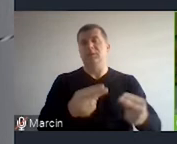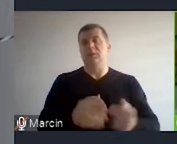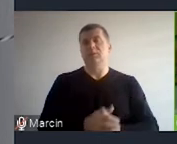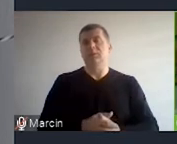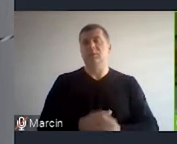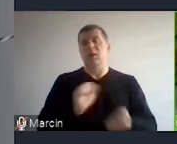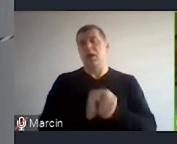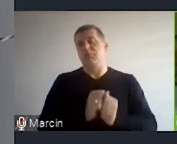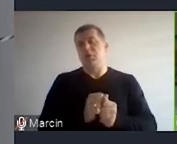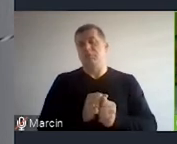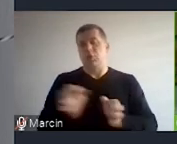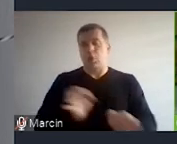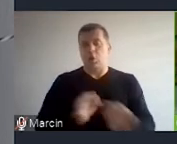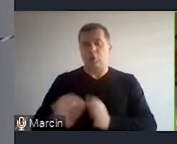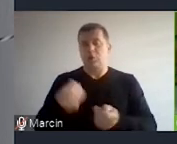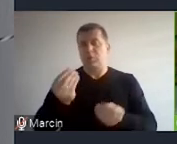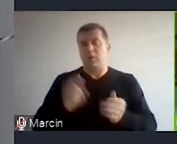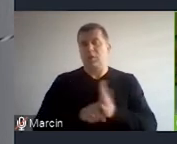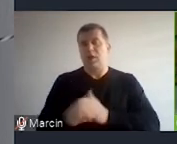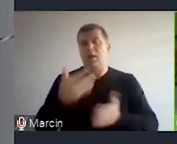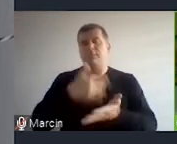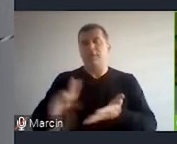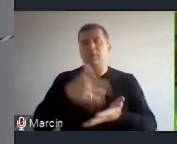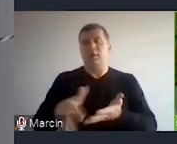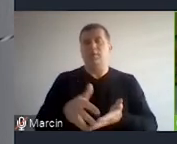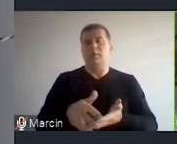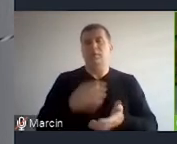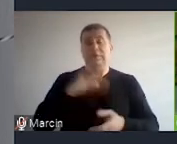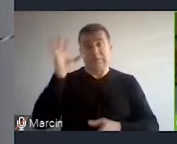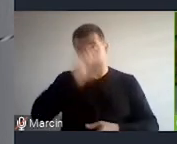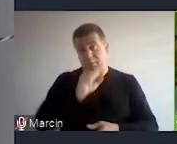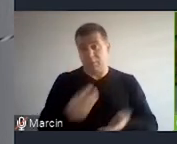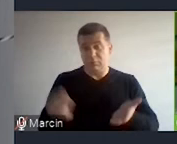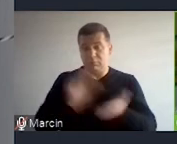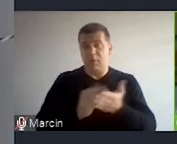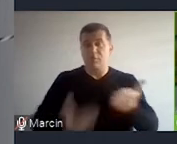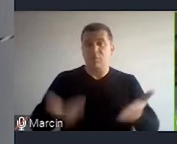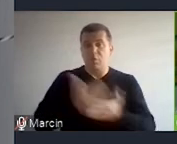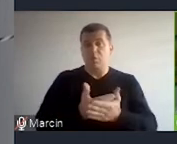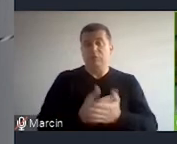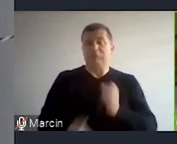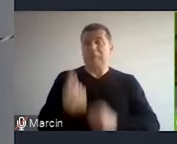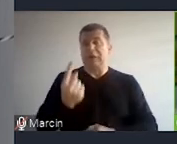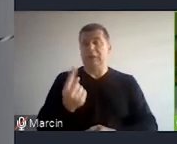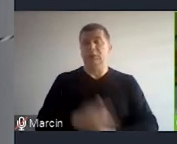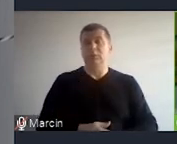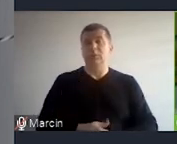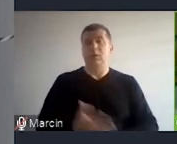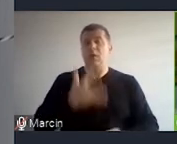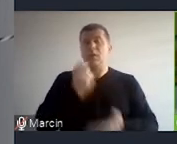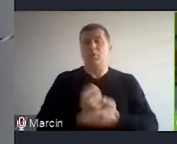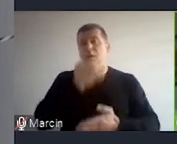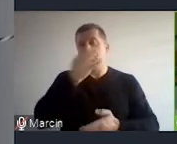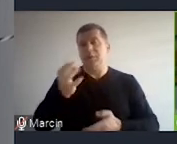czy wygospodarować środki na wydatki, których zapomniałem, których nie było, które się nagle pojawiły i nie muszę o to